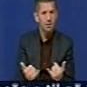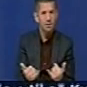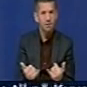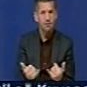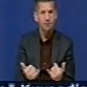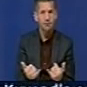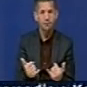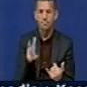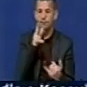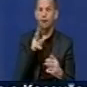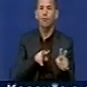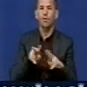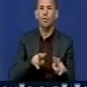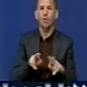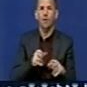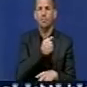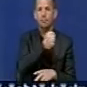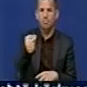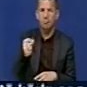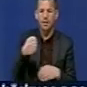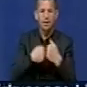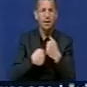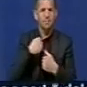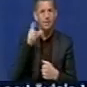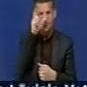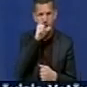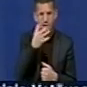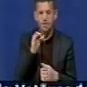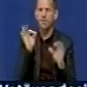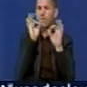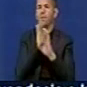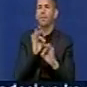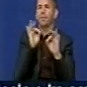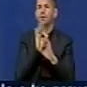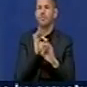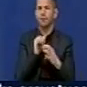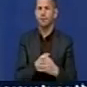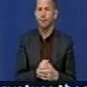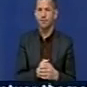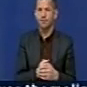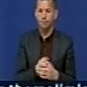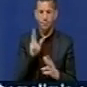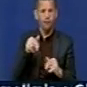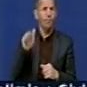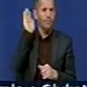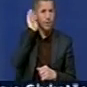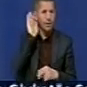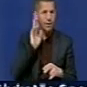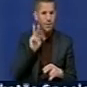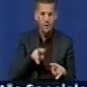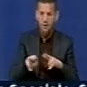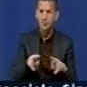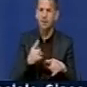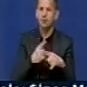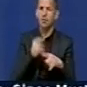me qitë ne rast në gjykat krimet serbe. Asnjëherë. Kemi pas Ministrinë e Drejtësisë, kemi pas Ministrinë e